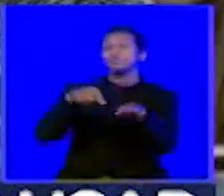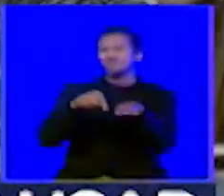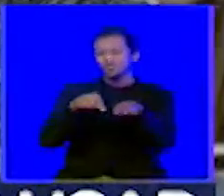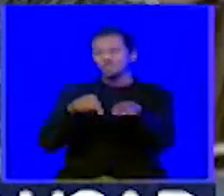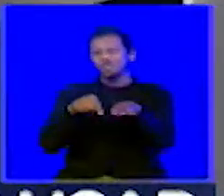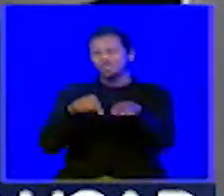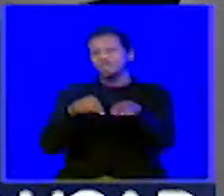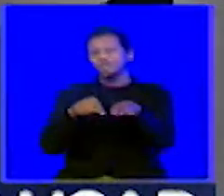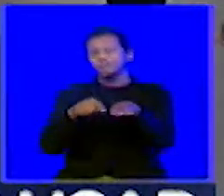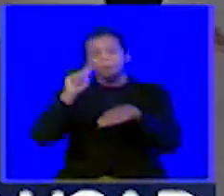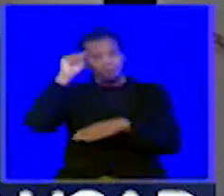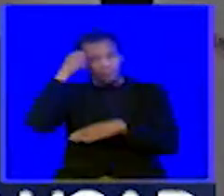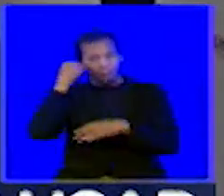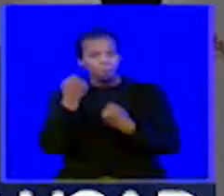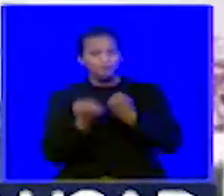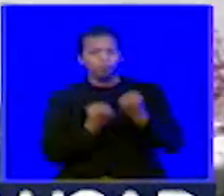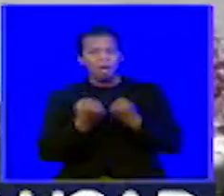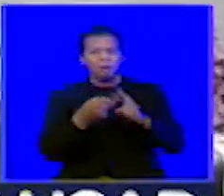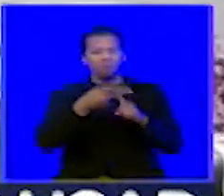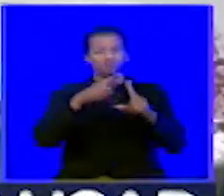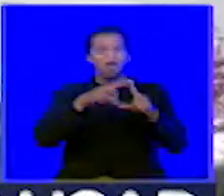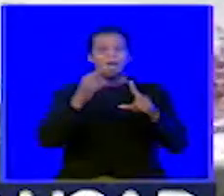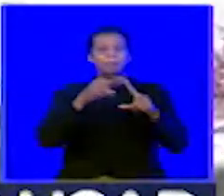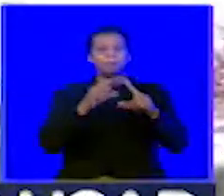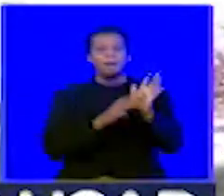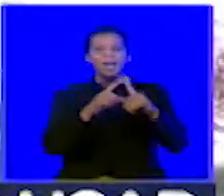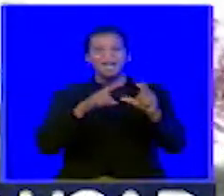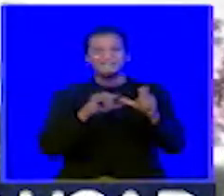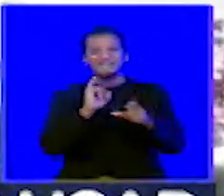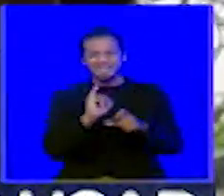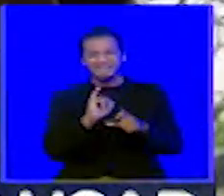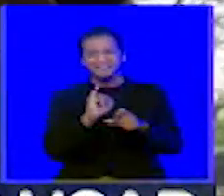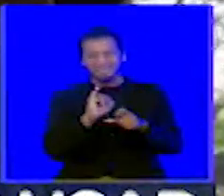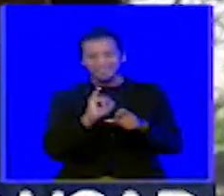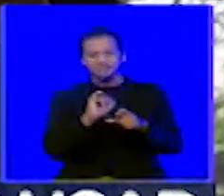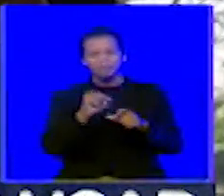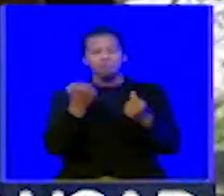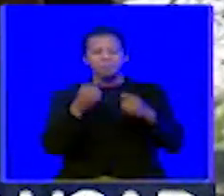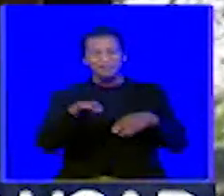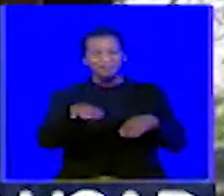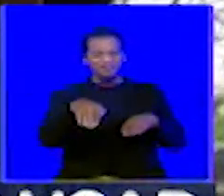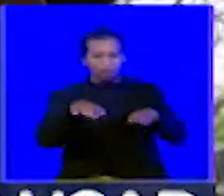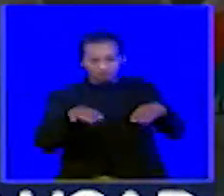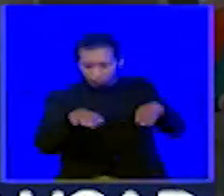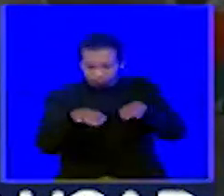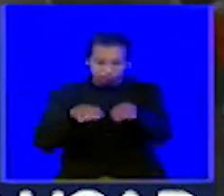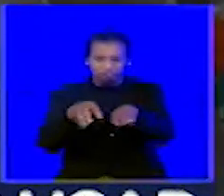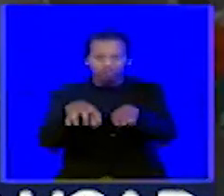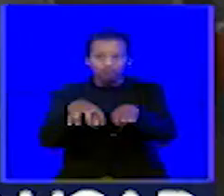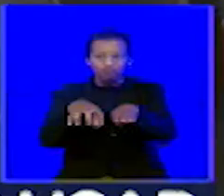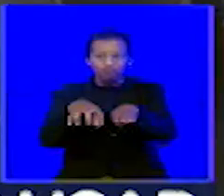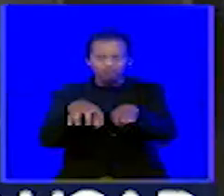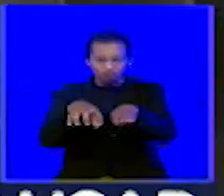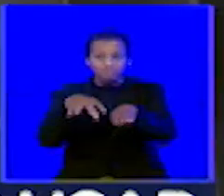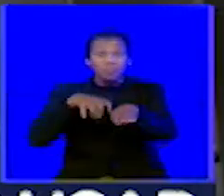membuka layanan swab PCR test drive-thru pertama di Kota Bogor. Dibuka di salah satu mal terbesar yang berada di Jalan Tajur, pengguna